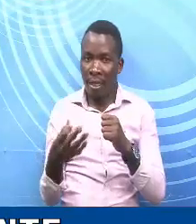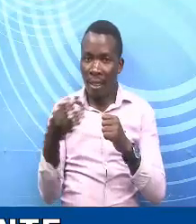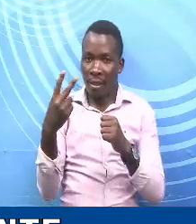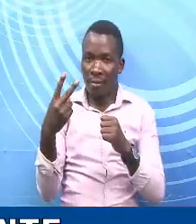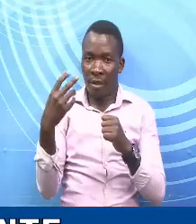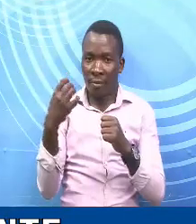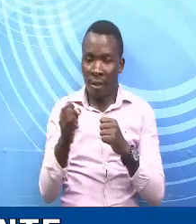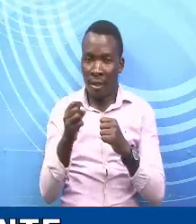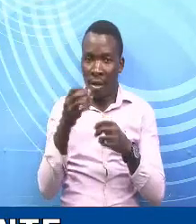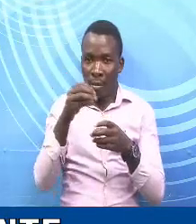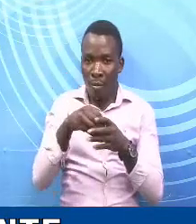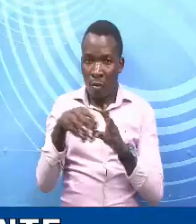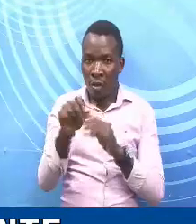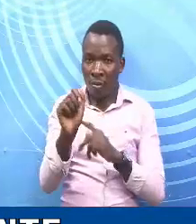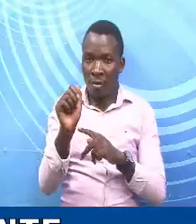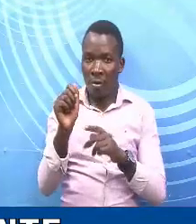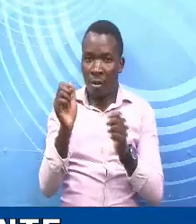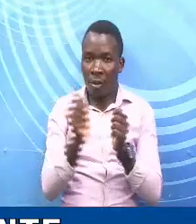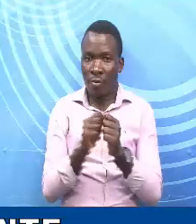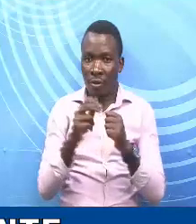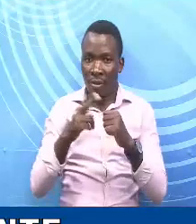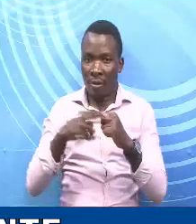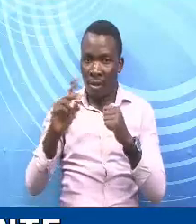18,325 muri abangaba abagera ku